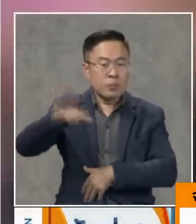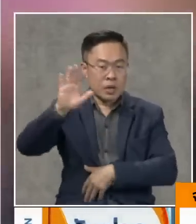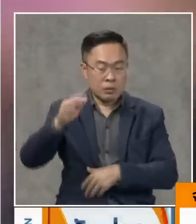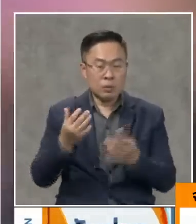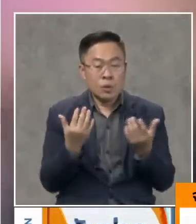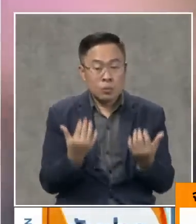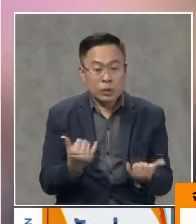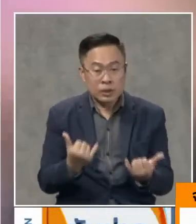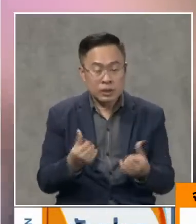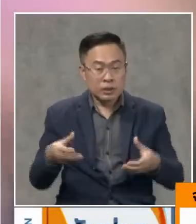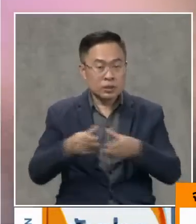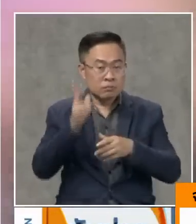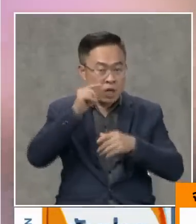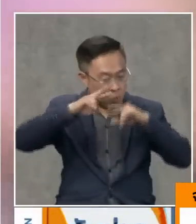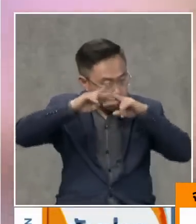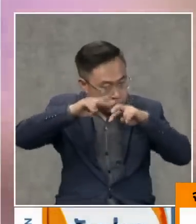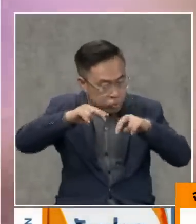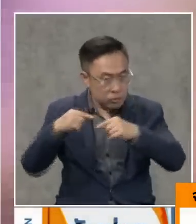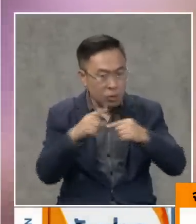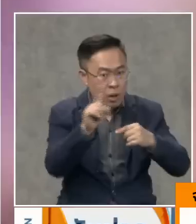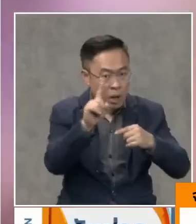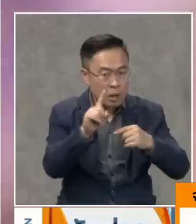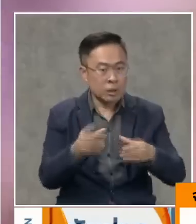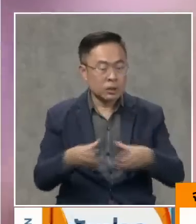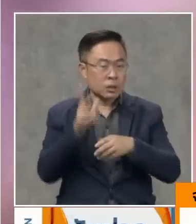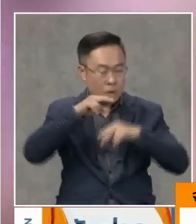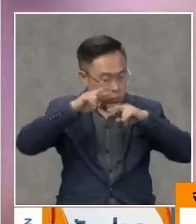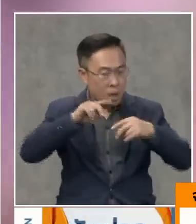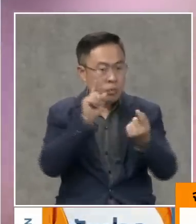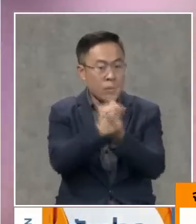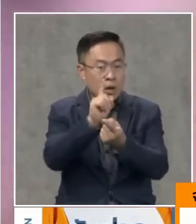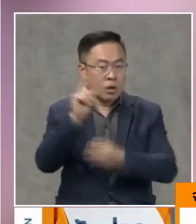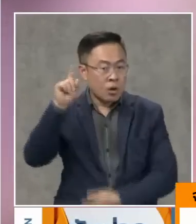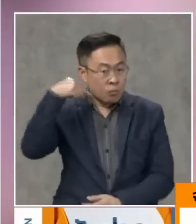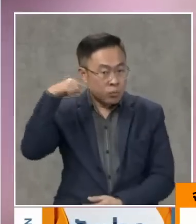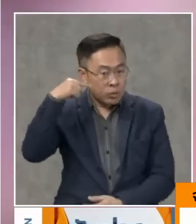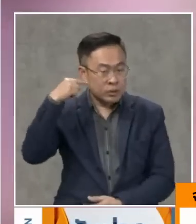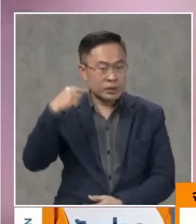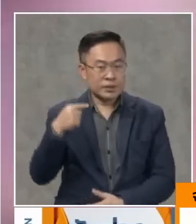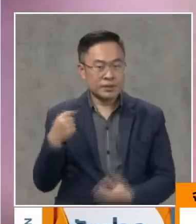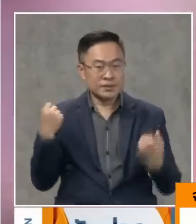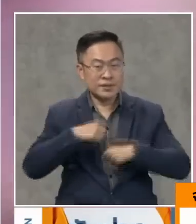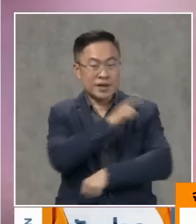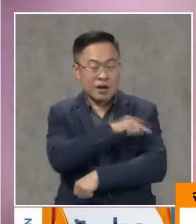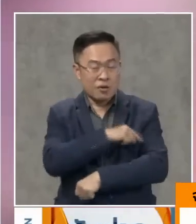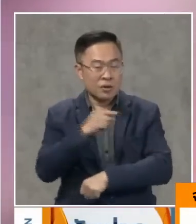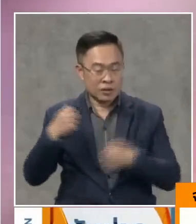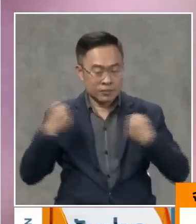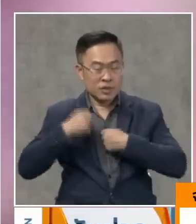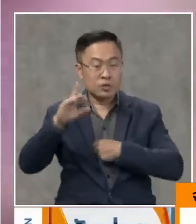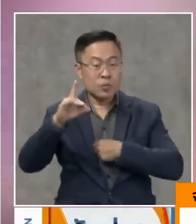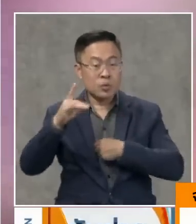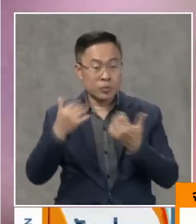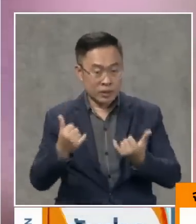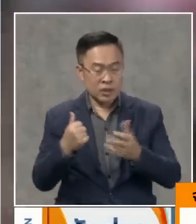าสุดคุณผู้ชมคะทีมข่าวของเราตรวจสอบต่อค่ะแล้วก็พบว่าหญิงสาวในคลิปพร้อมกับลูกได้เดินทางไปพักอยู่ที่ห้องเช่า